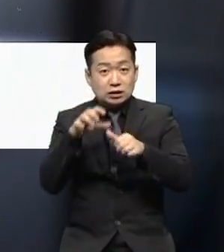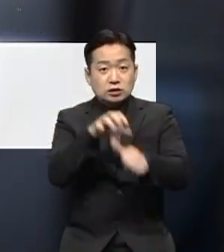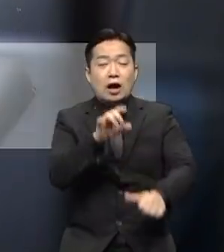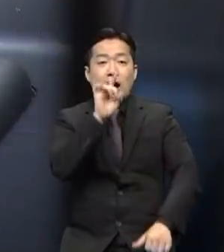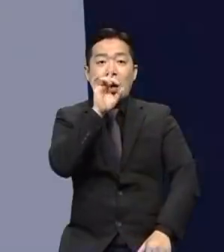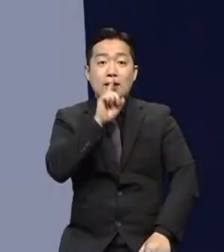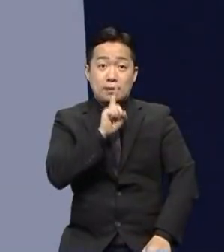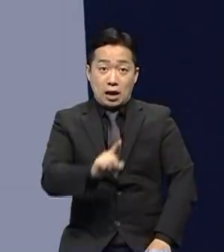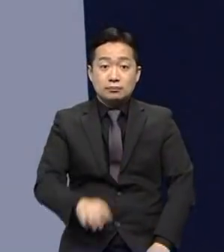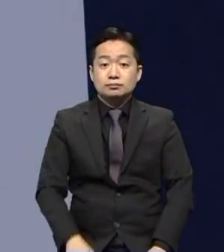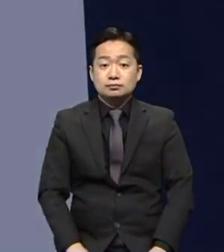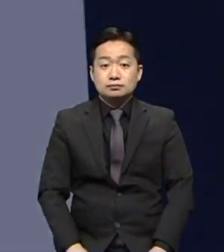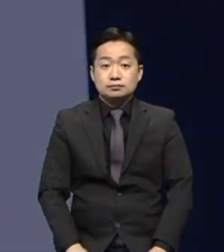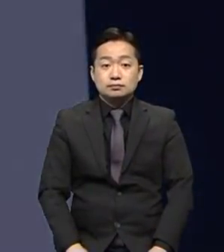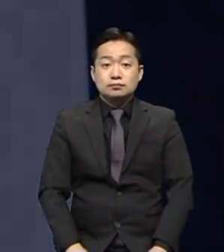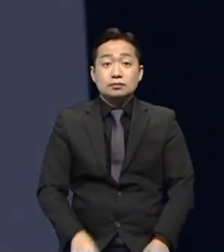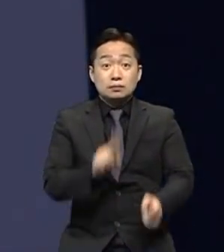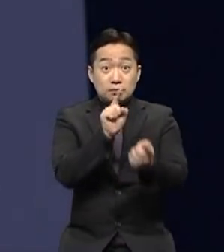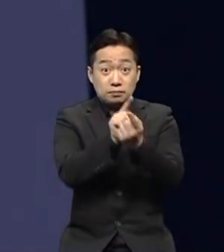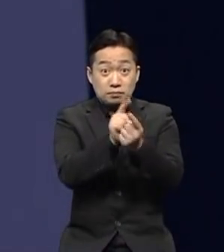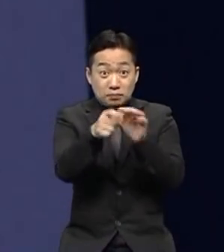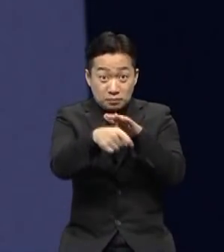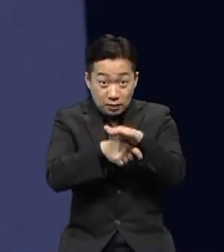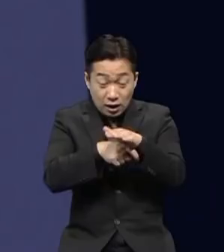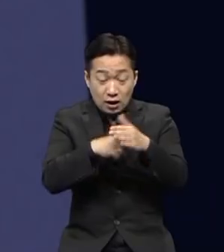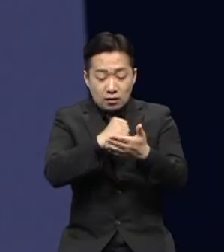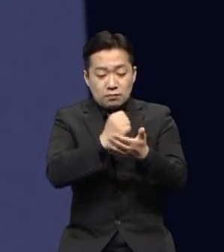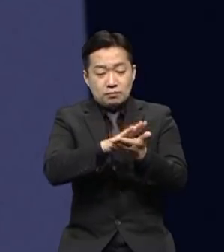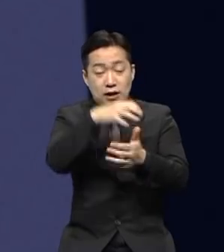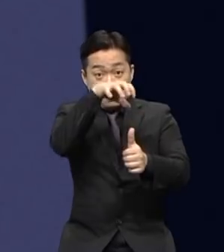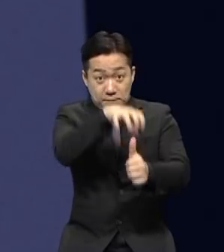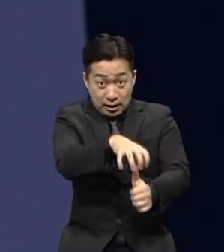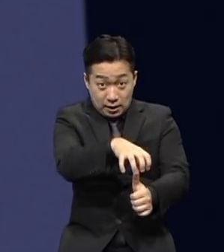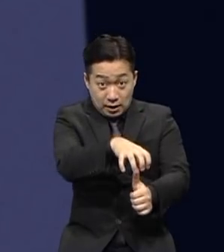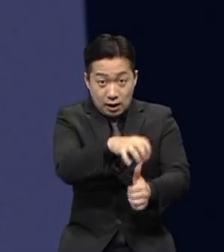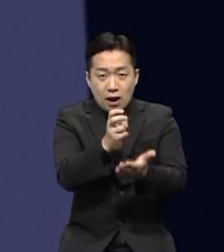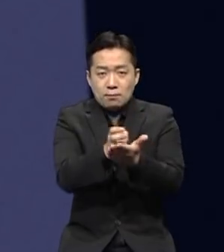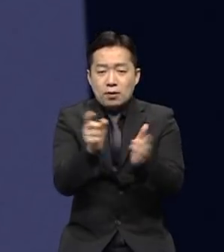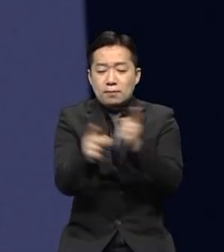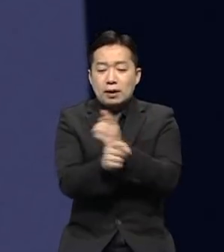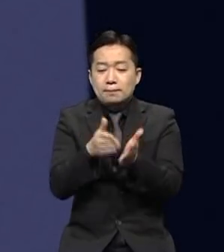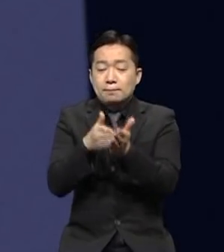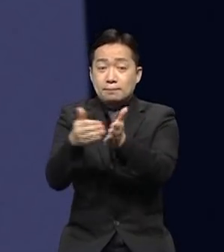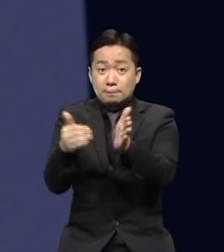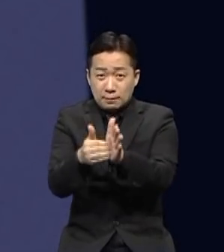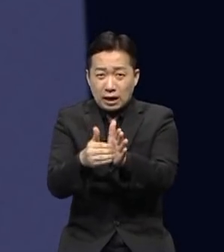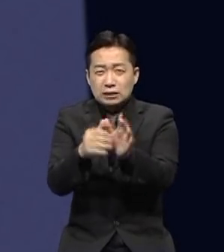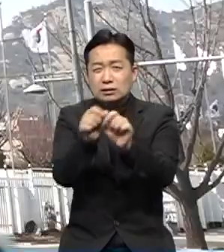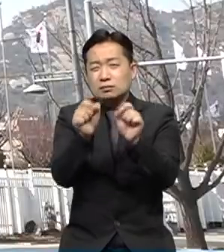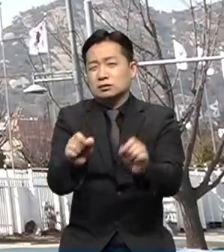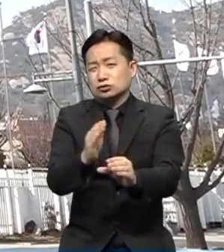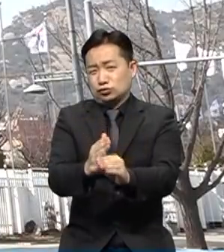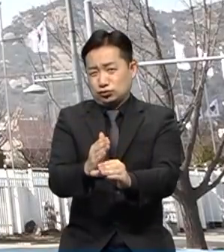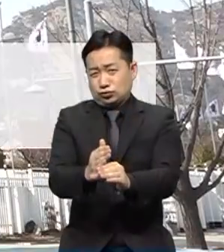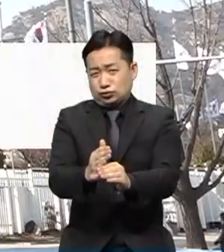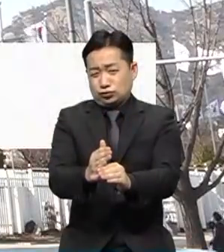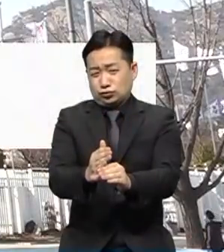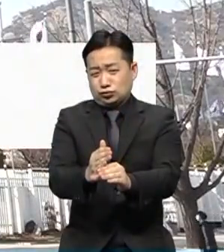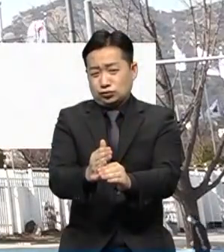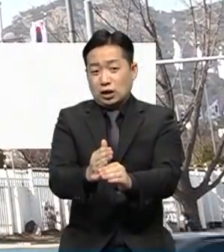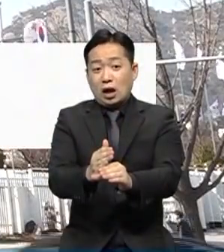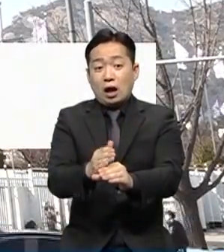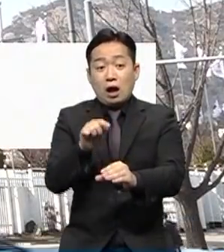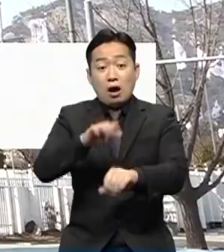해줍니다. 대면 편취 사기도 계좌 동결 사유에 포함하는 법 개정안이 발의됐지만 계류 중입니다. 잘못